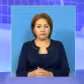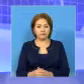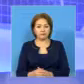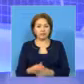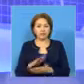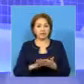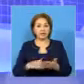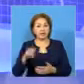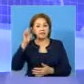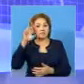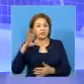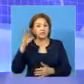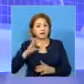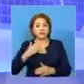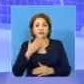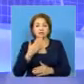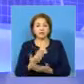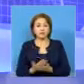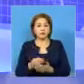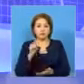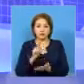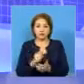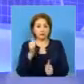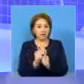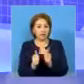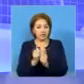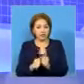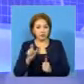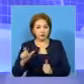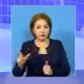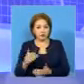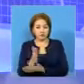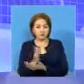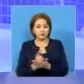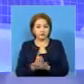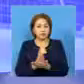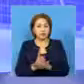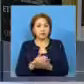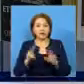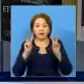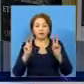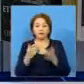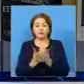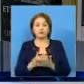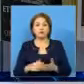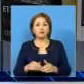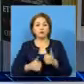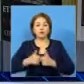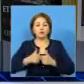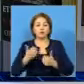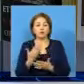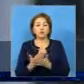А мы продолжим. Знание государственного языка – долг каждого государственного служащего. Такой стала тема интеллектуального конкурса